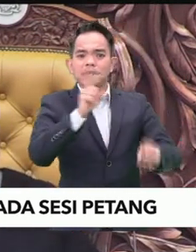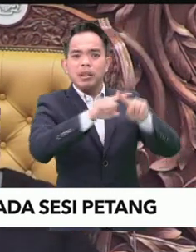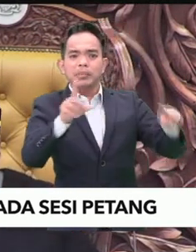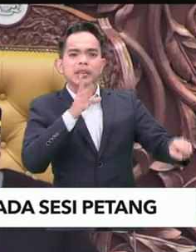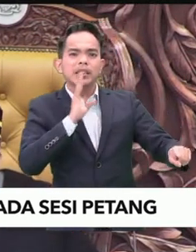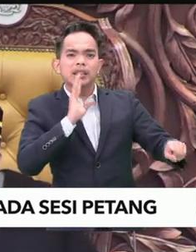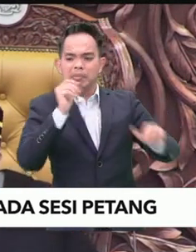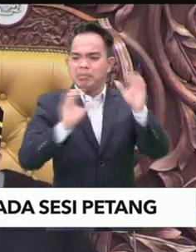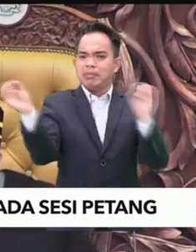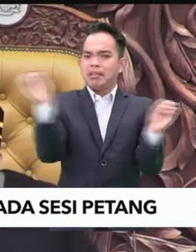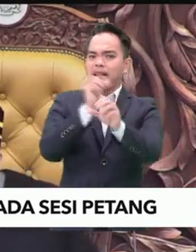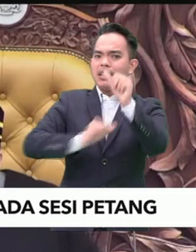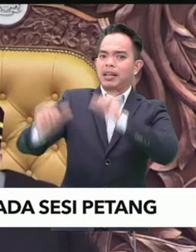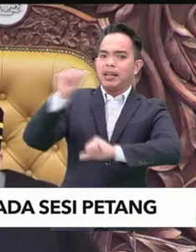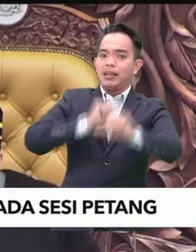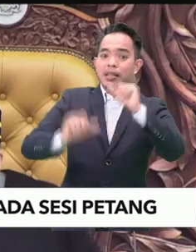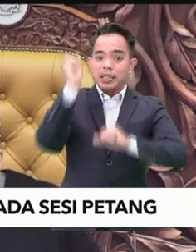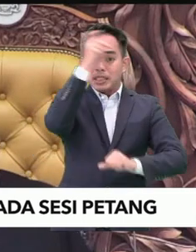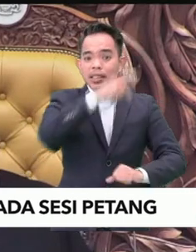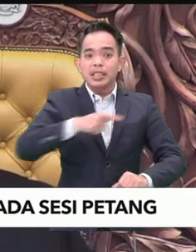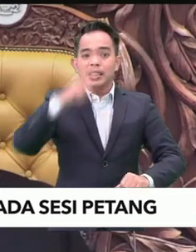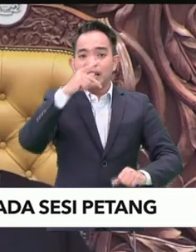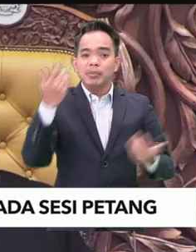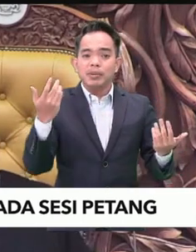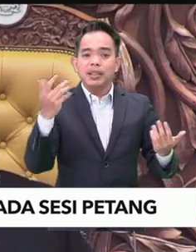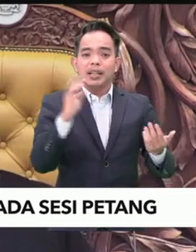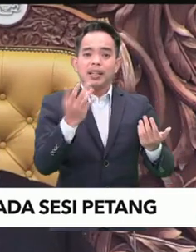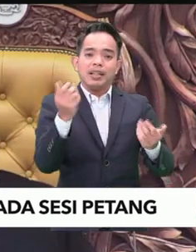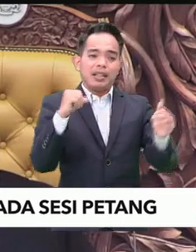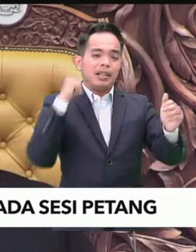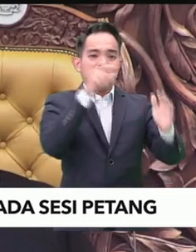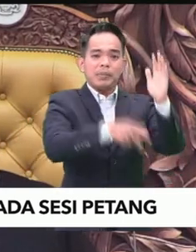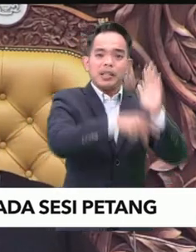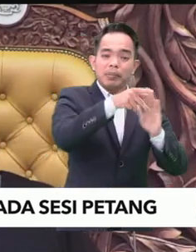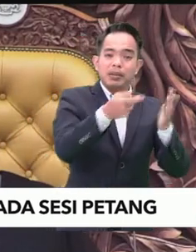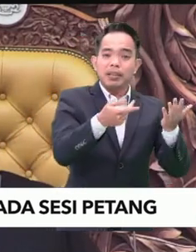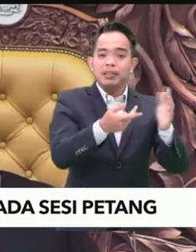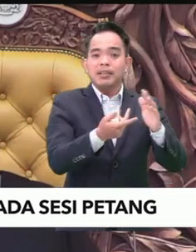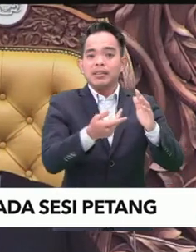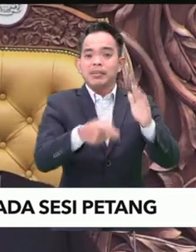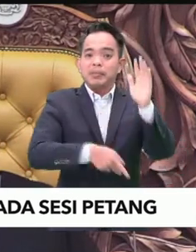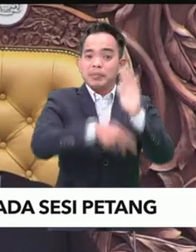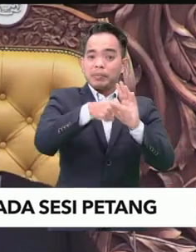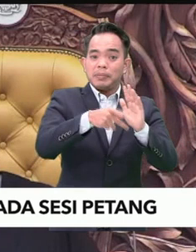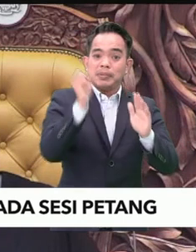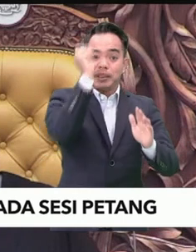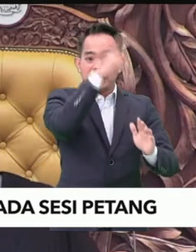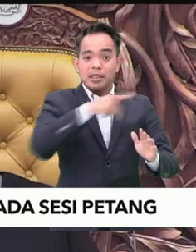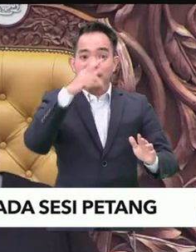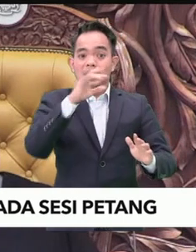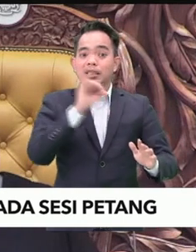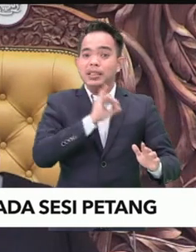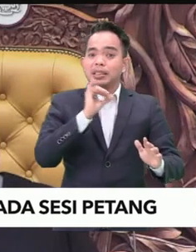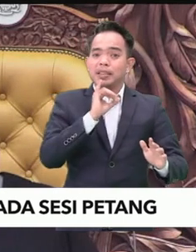Semua macam duduk. Mana semua perangai itu. Perangai itu. Ahli parlimen lama. Baik. Tapi cakap Ulangat benda tak elok. Perangai itu. Tak elok. Tak, perangai, saya